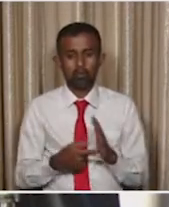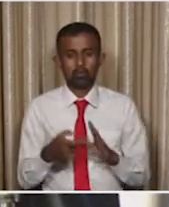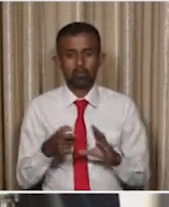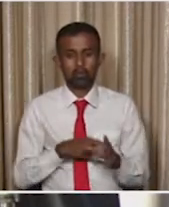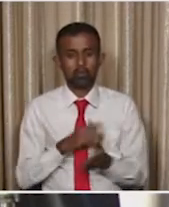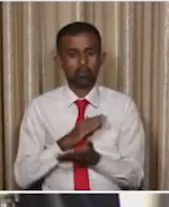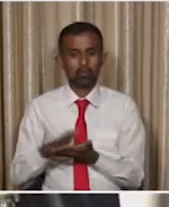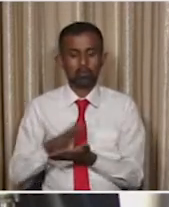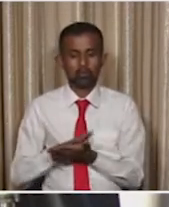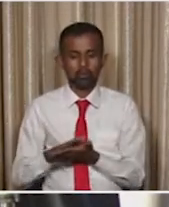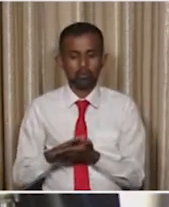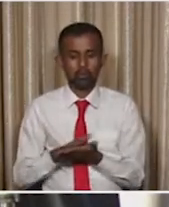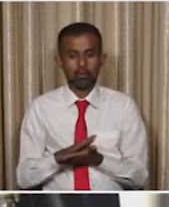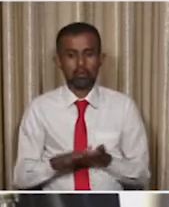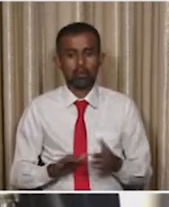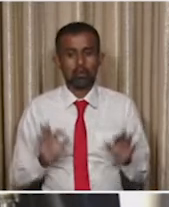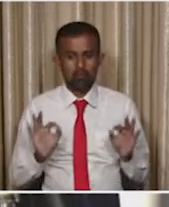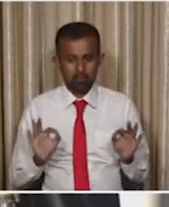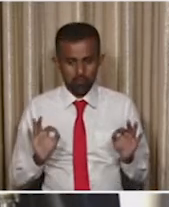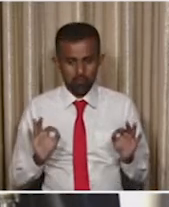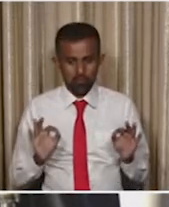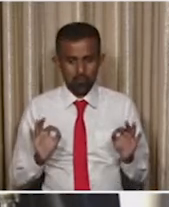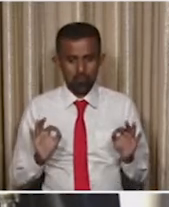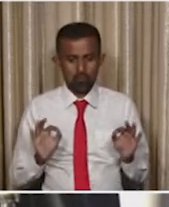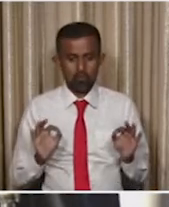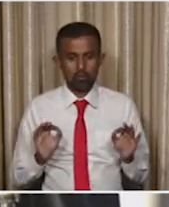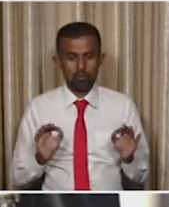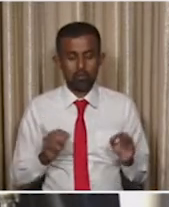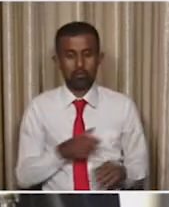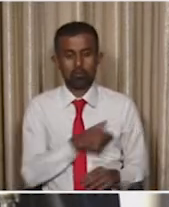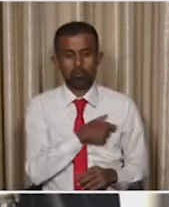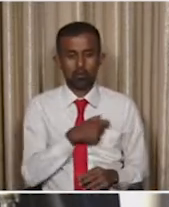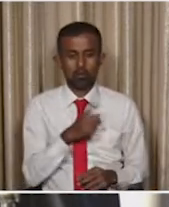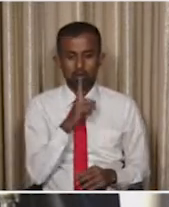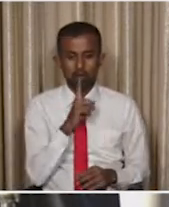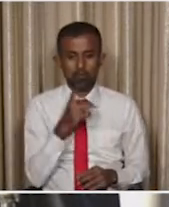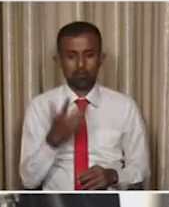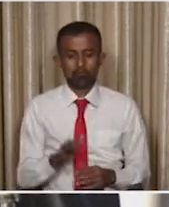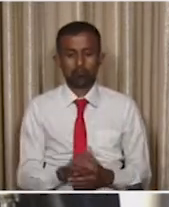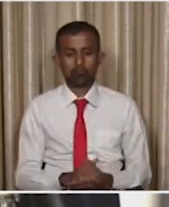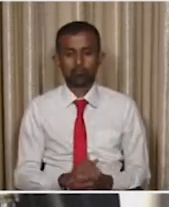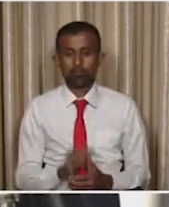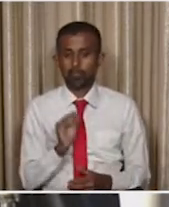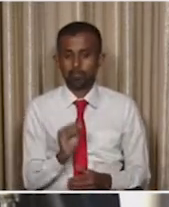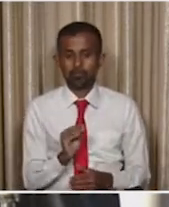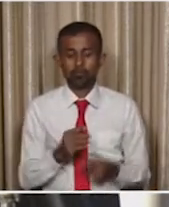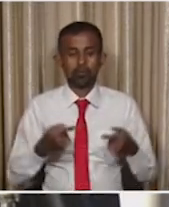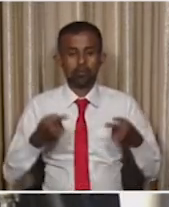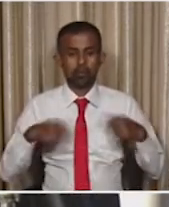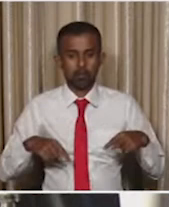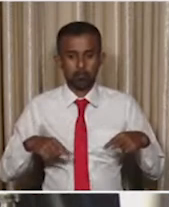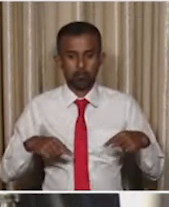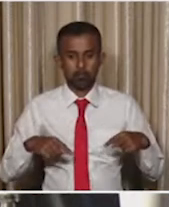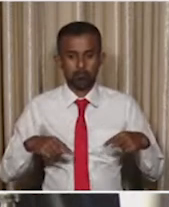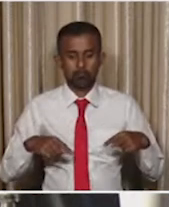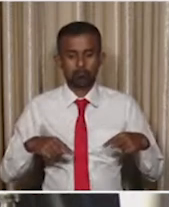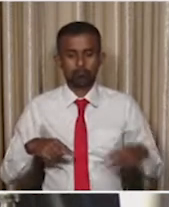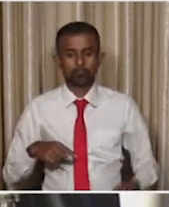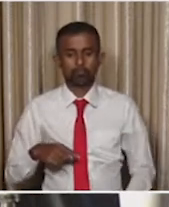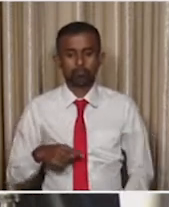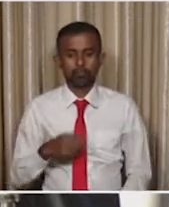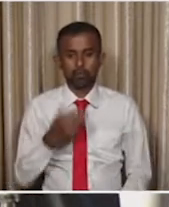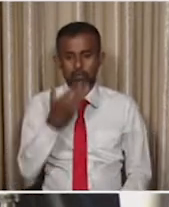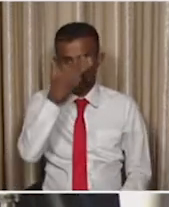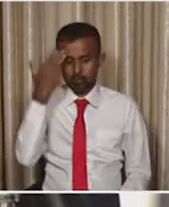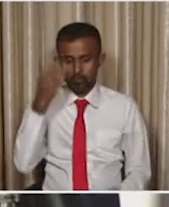ஒரு தெளிவான செய்தியை எங்களுடைய தலைவர் முன்வைத்திருந்தார் ஆனாலும் அதற்குப் பிற்பாடு அவர் தமிழ் கட்சிகளையும் முஸ்லிம் கட்சிகளையும்